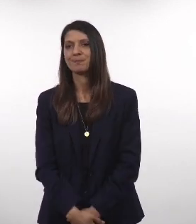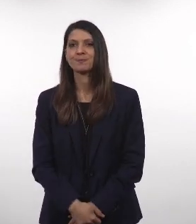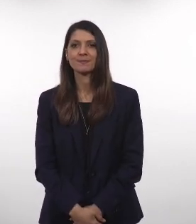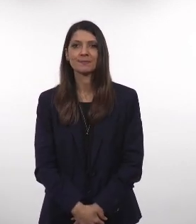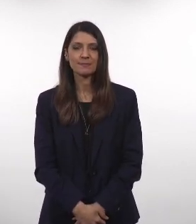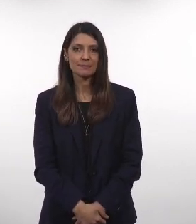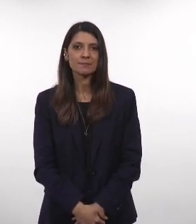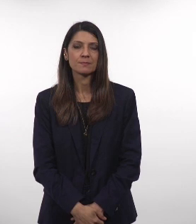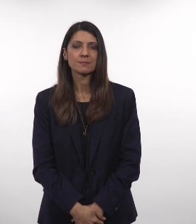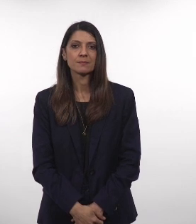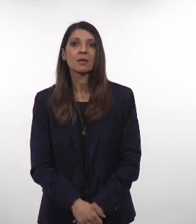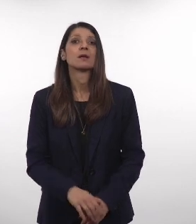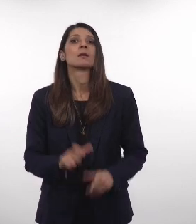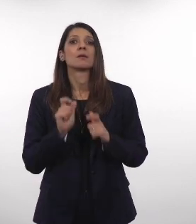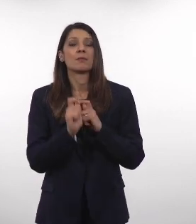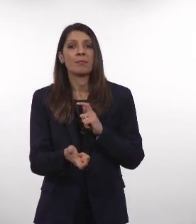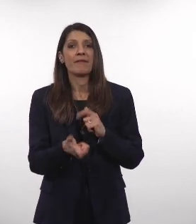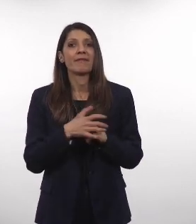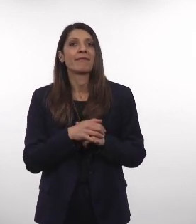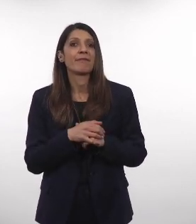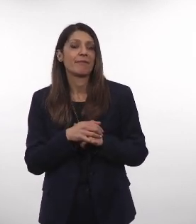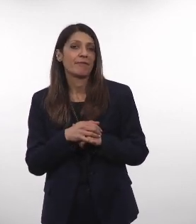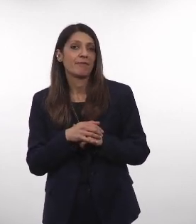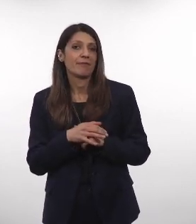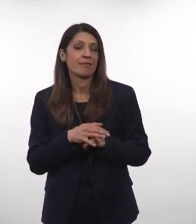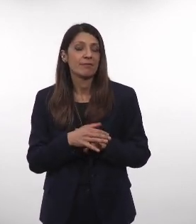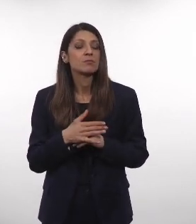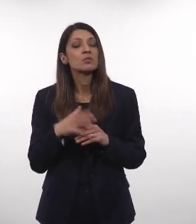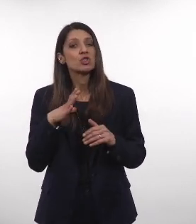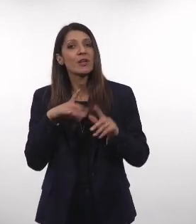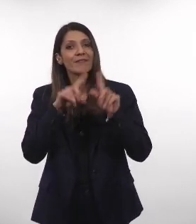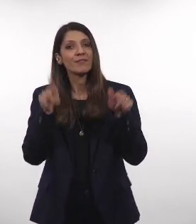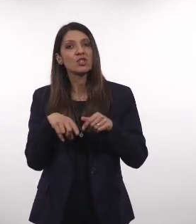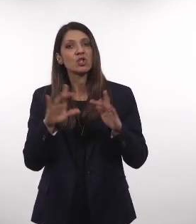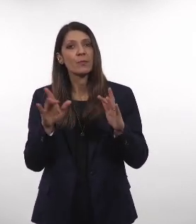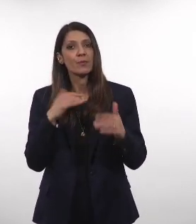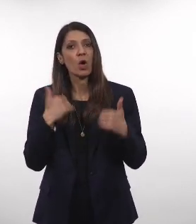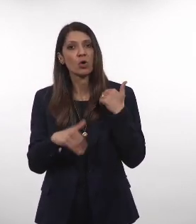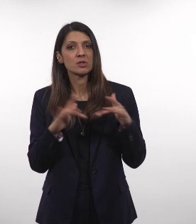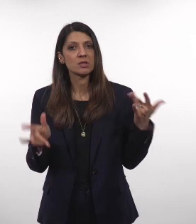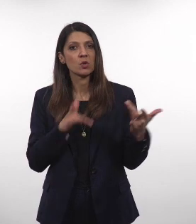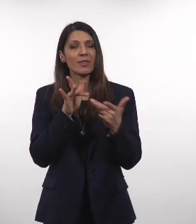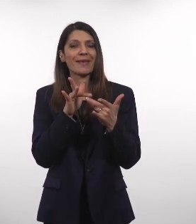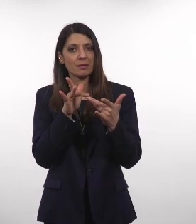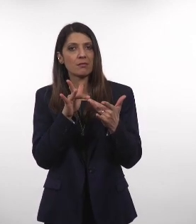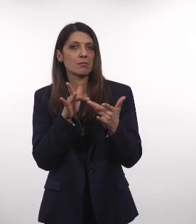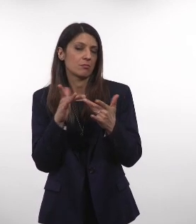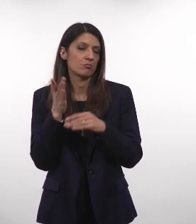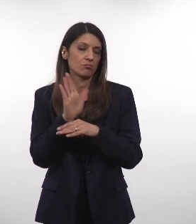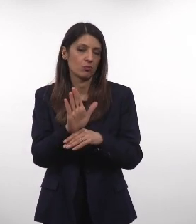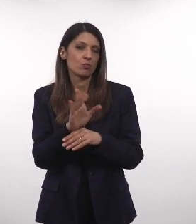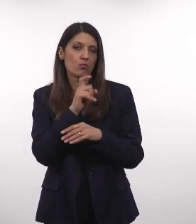plus spécifiquement donc sur l'habituation aux soins, donc il y a la fiche HandiConnect dont on a parlé en début de présentation,